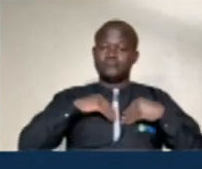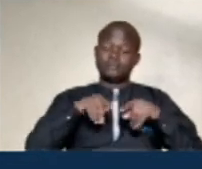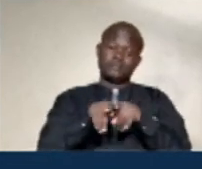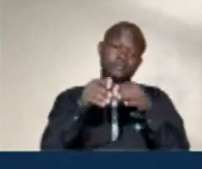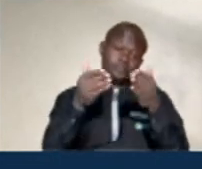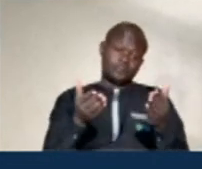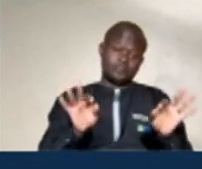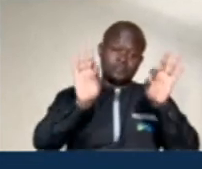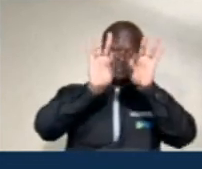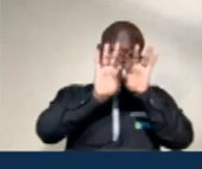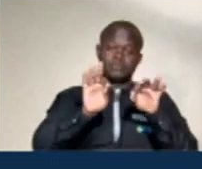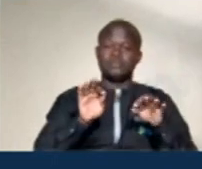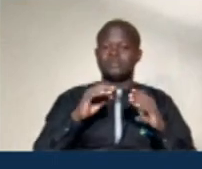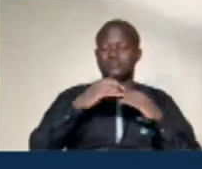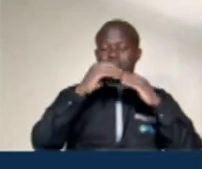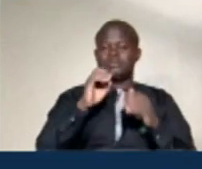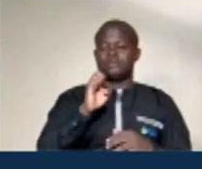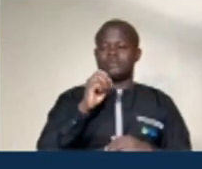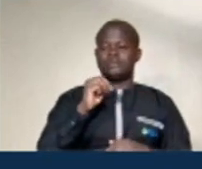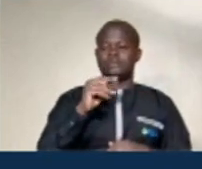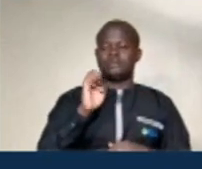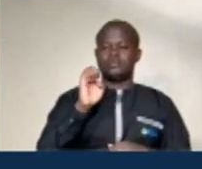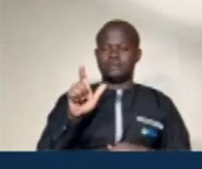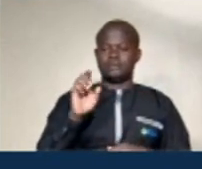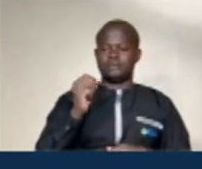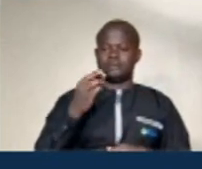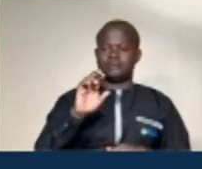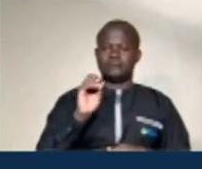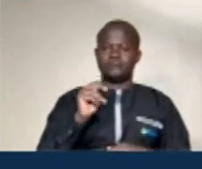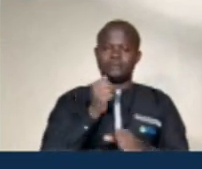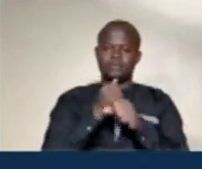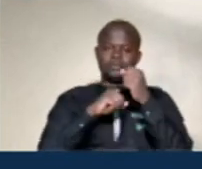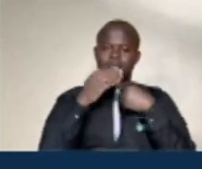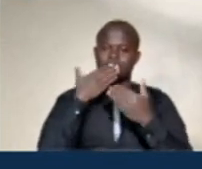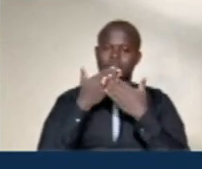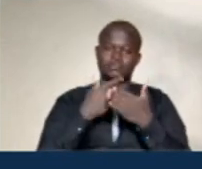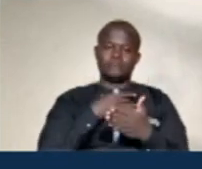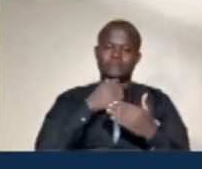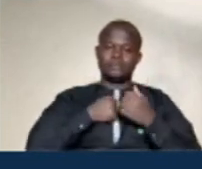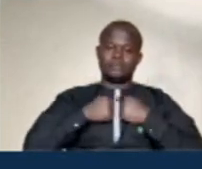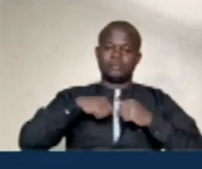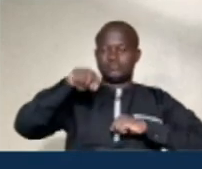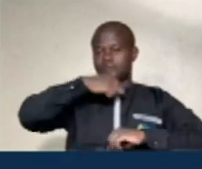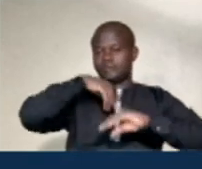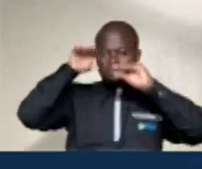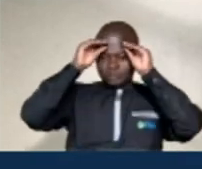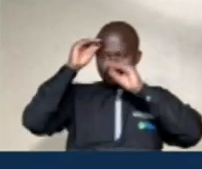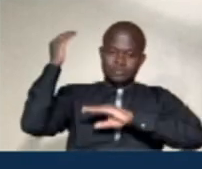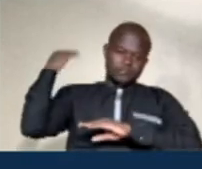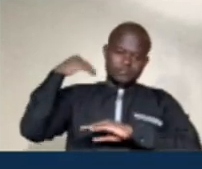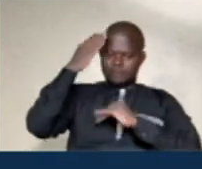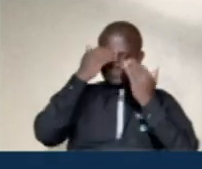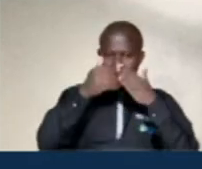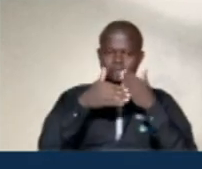Byari ngombwa ko ku ngoma ya Emmanuel Macron akora igikorwa yakoze cyo gusura u Rwanda. Mu by'ukuri tugomba kwigira ku byahise kugira